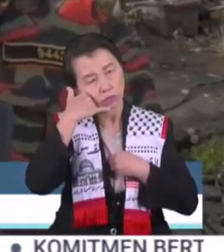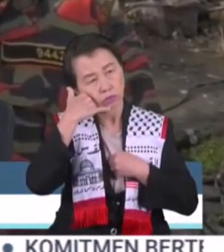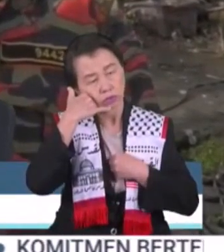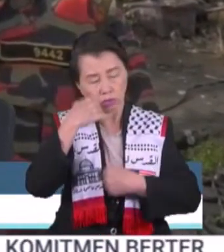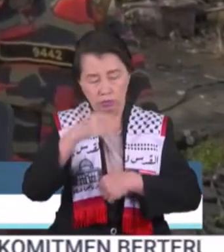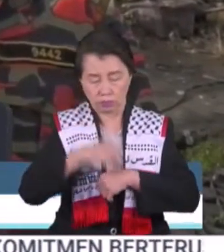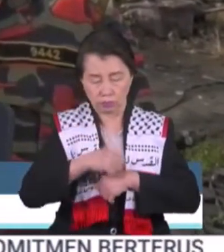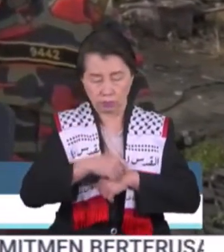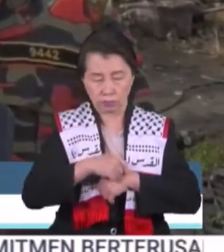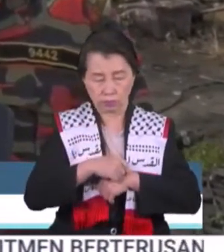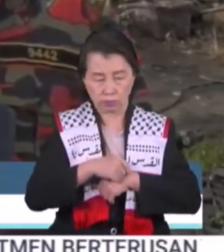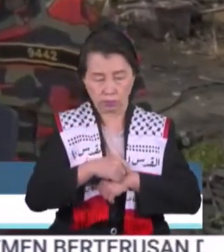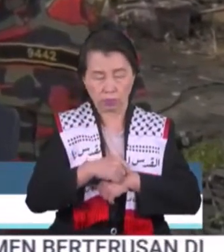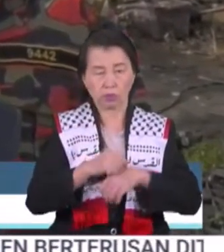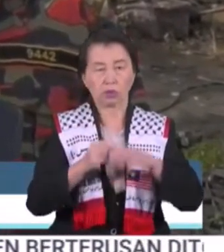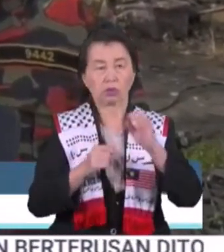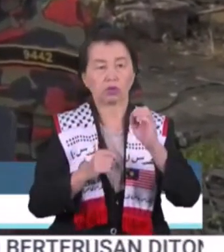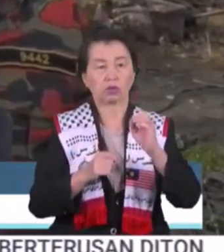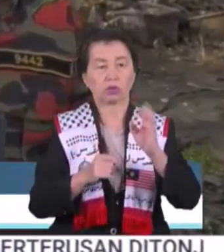pada jam